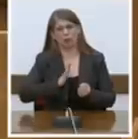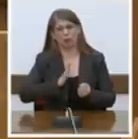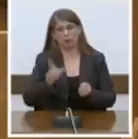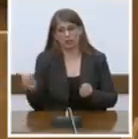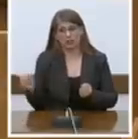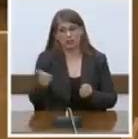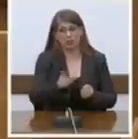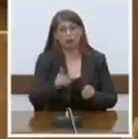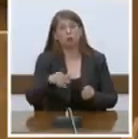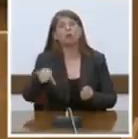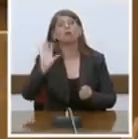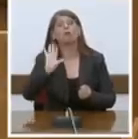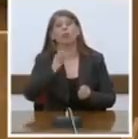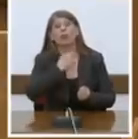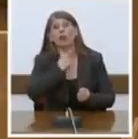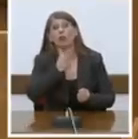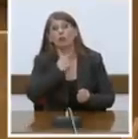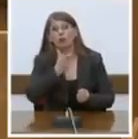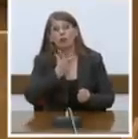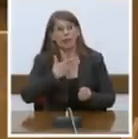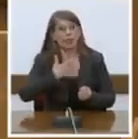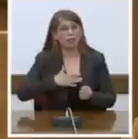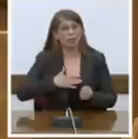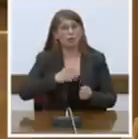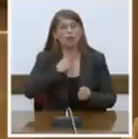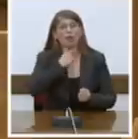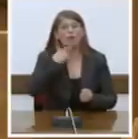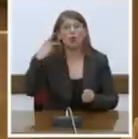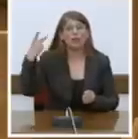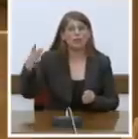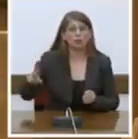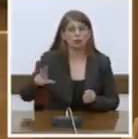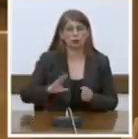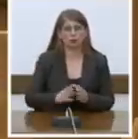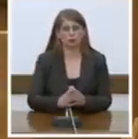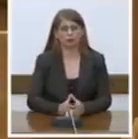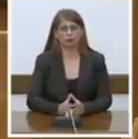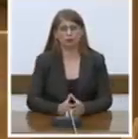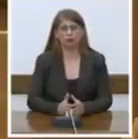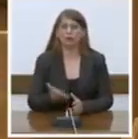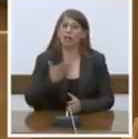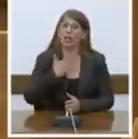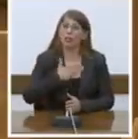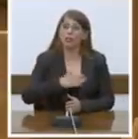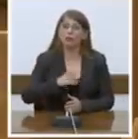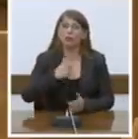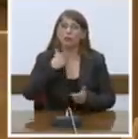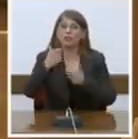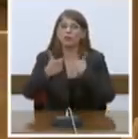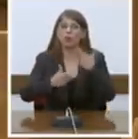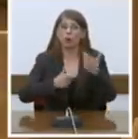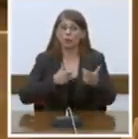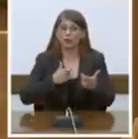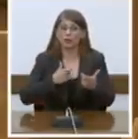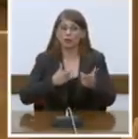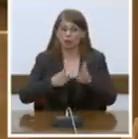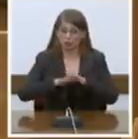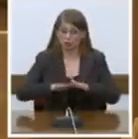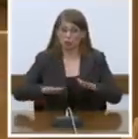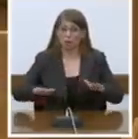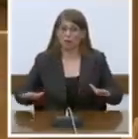φωνή. Θέλουμε να είμαστε η φωνή τους. Θέλουμε να είμαστε η φωνή των παιδιών